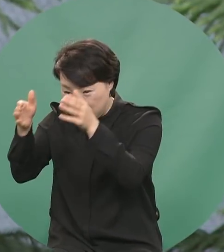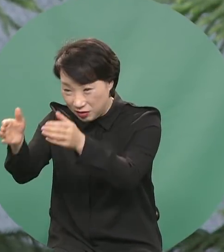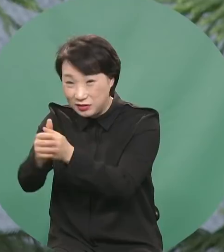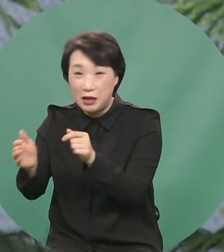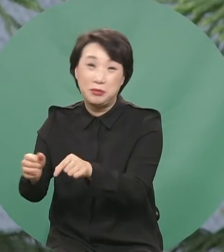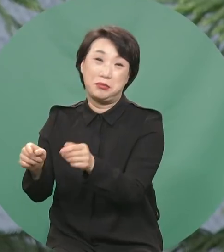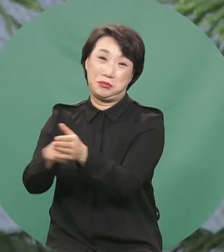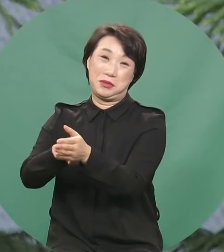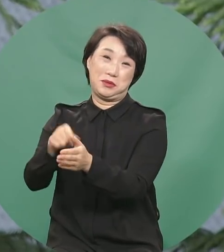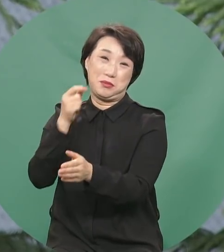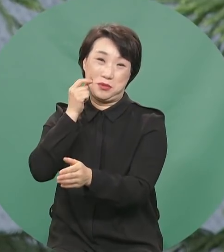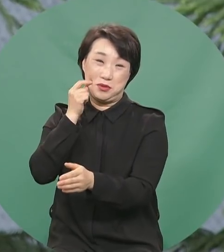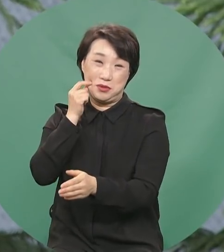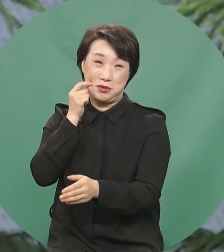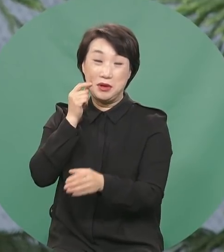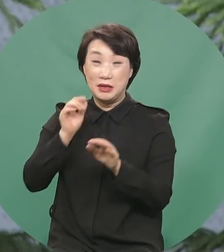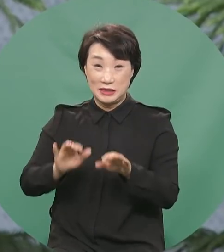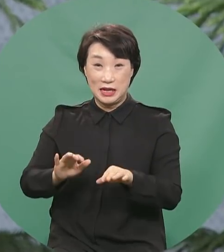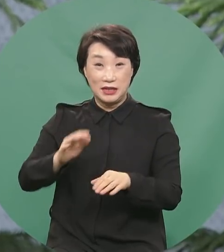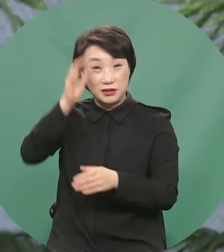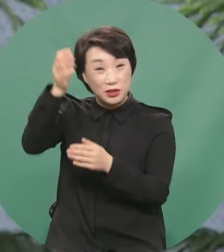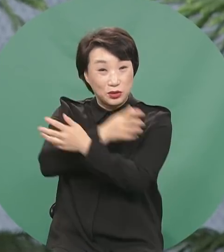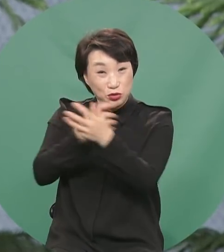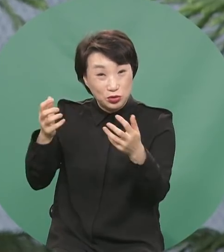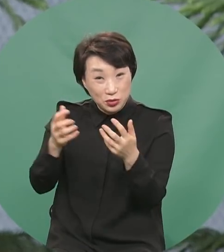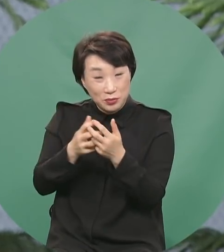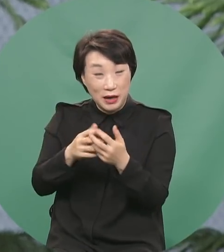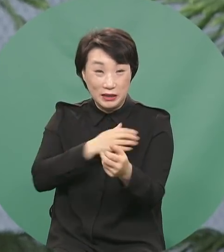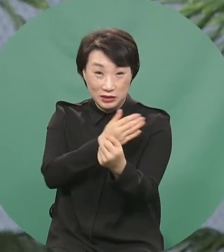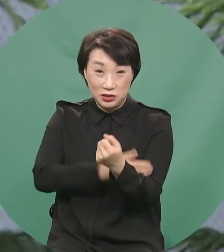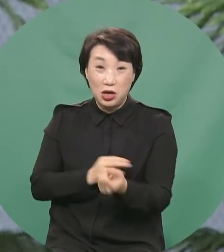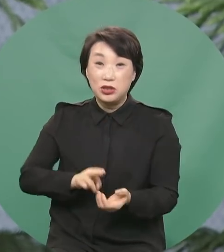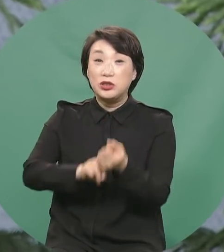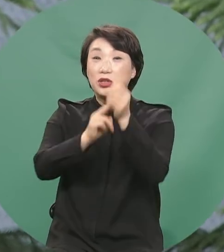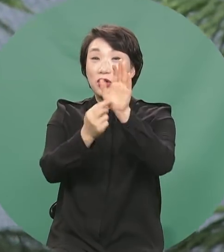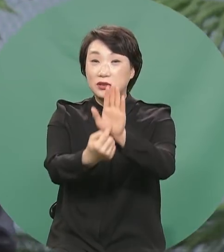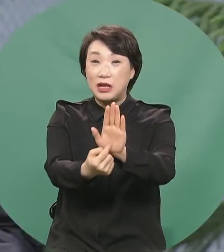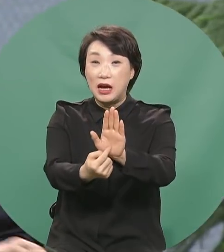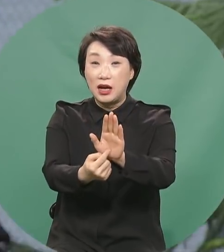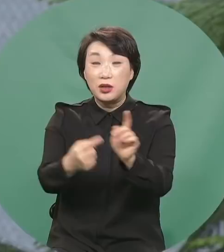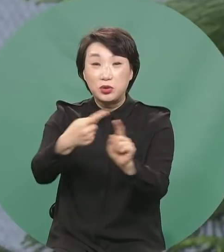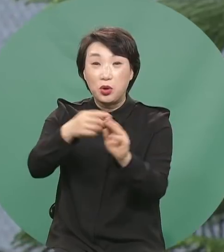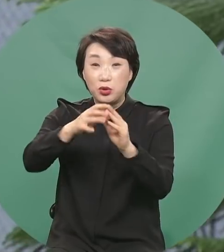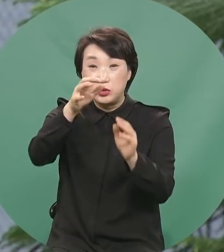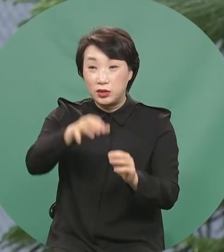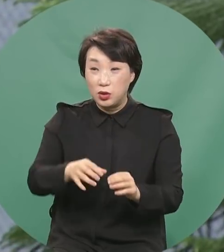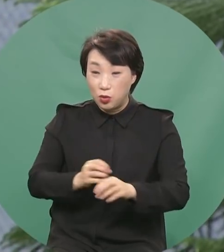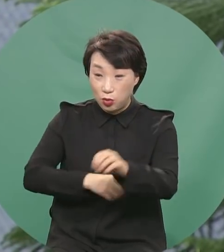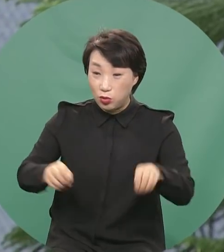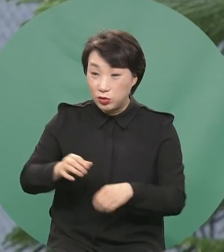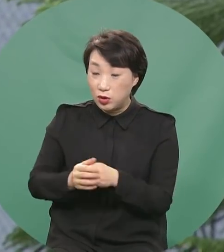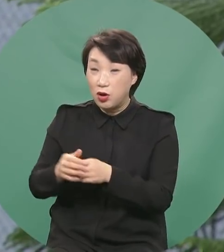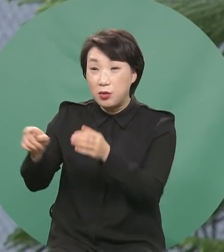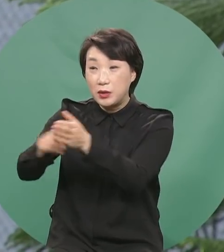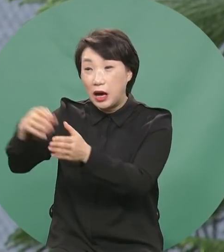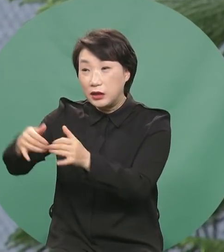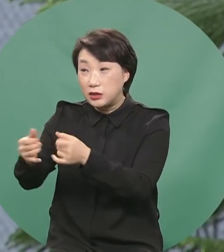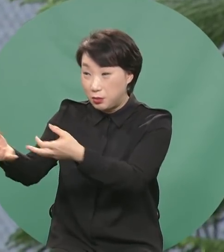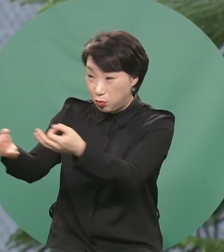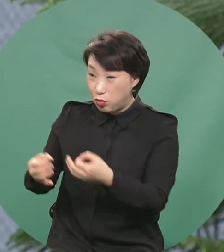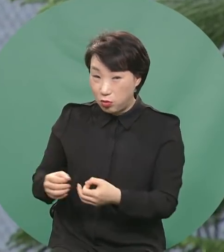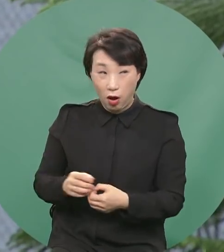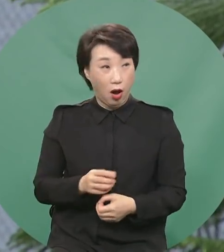때문인 것입니다. 그래서 성령 충만하고 능력과 이적이 나타나는 교회를 세상은 우매한